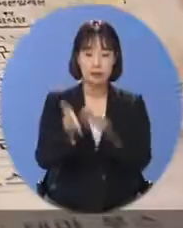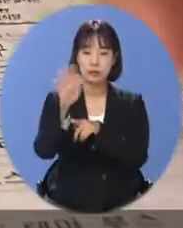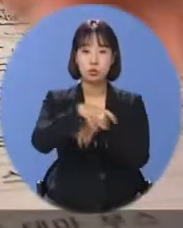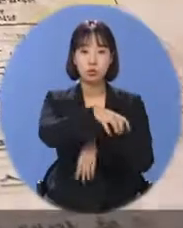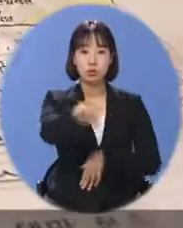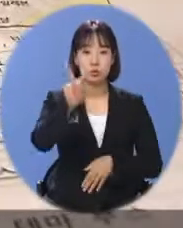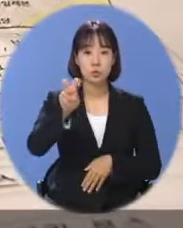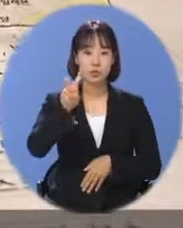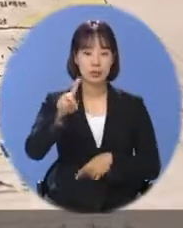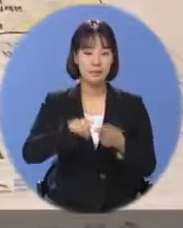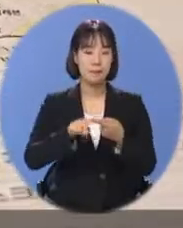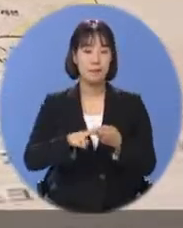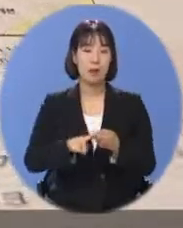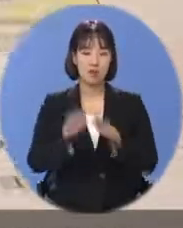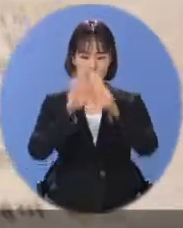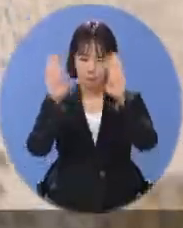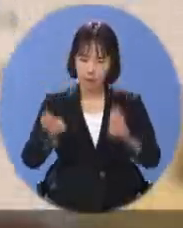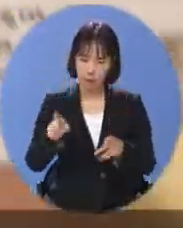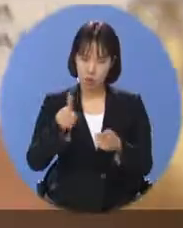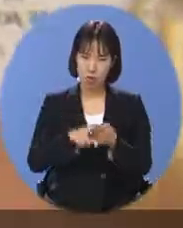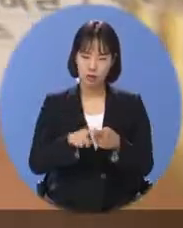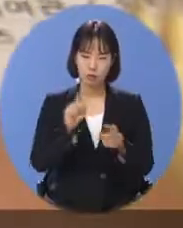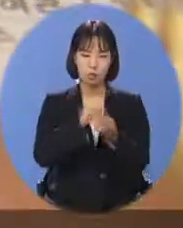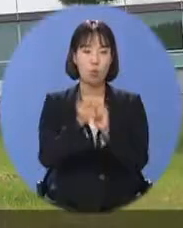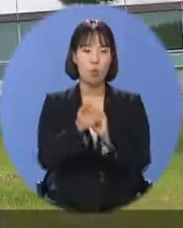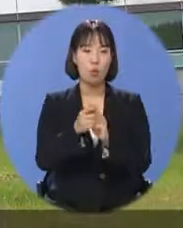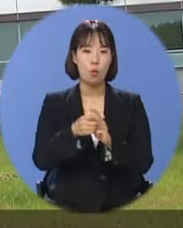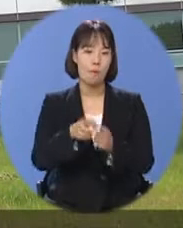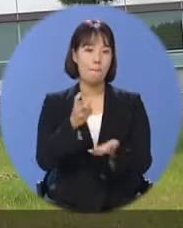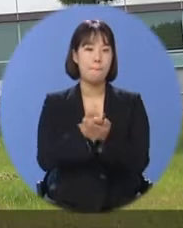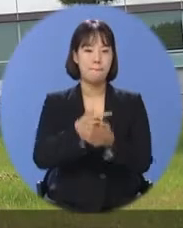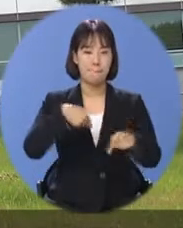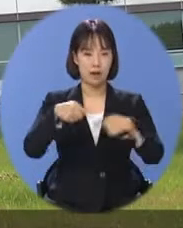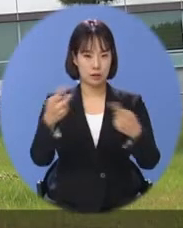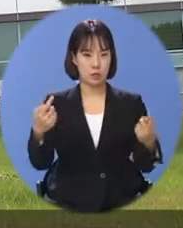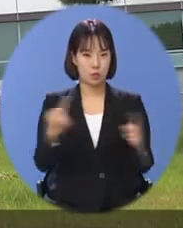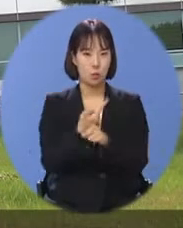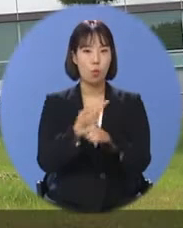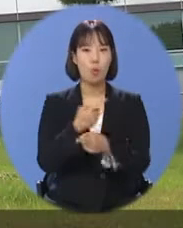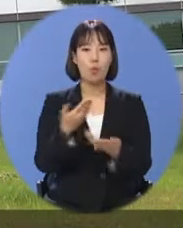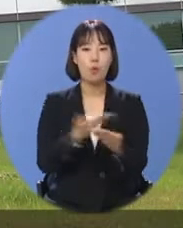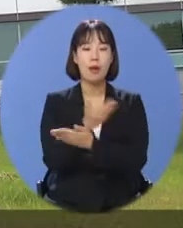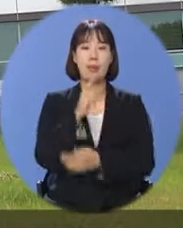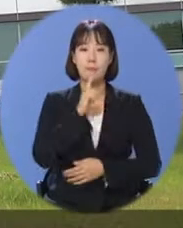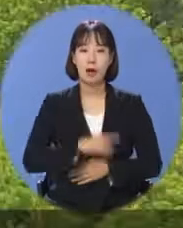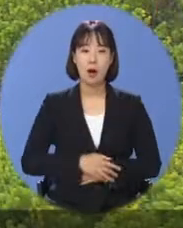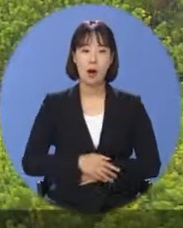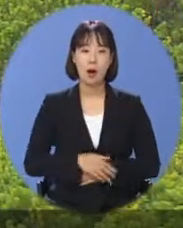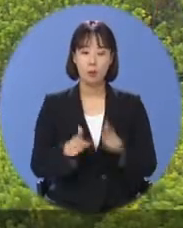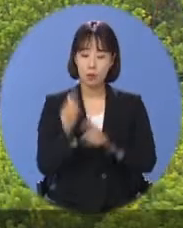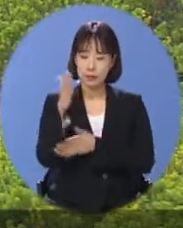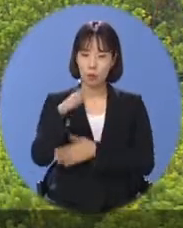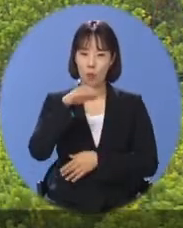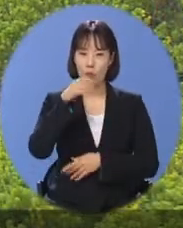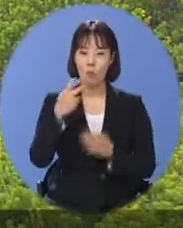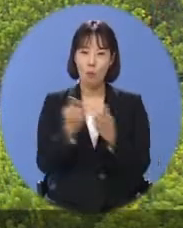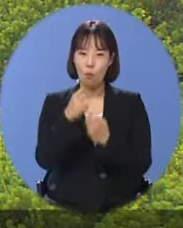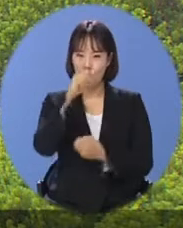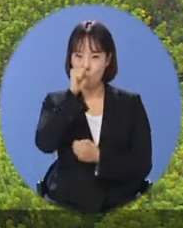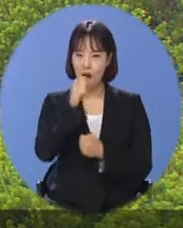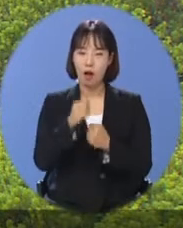시군은 이번 박람회에서 혁신 정책 등을 공유할 예정입니다. 목포시는 빈집 활용에 좋은 선례를 남겼다며 박람회가